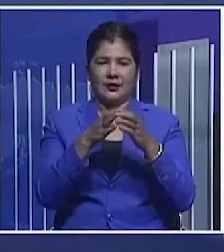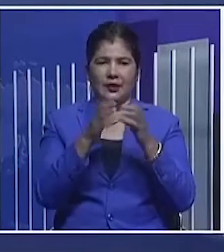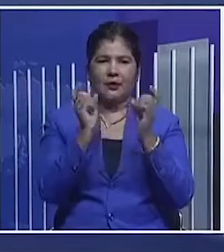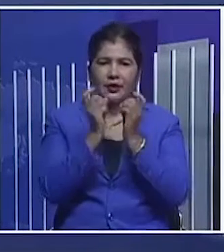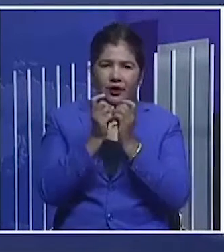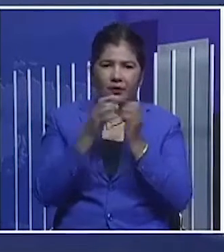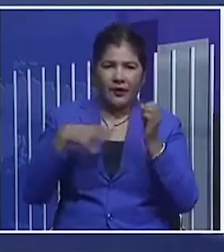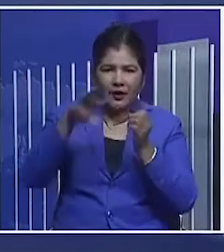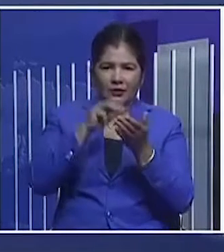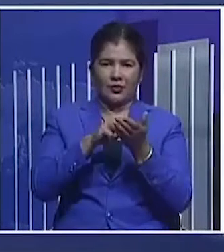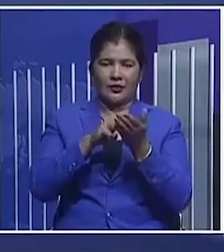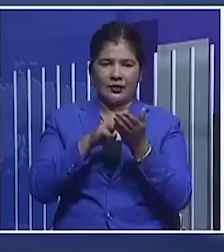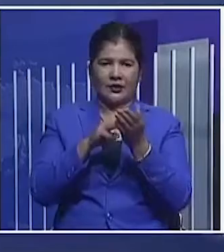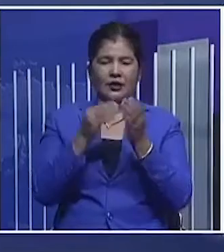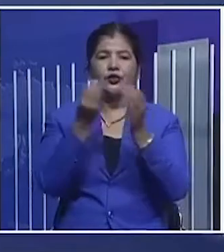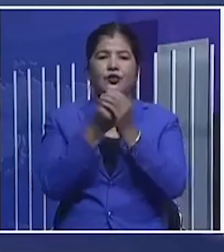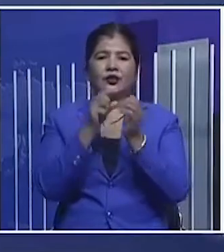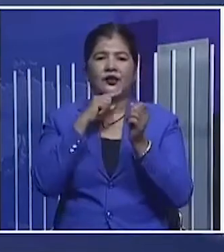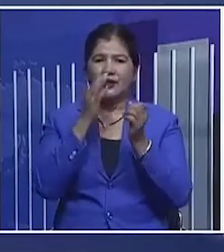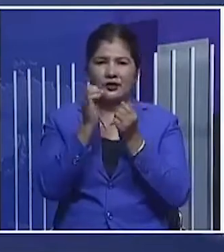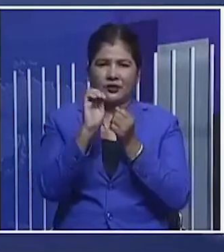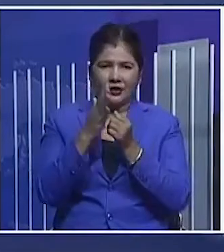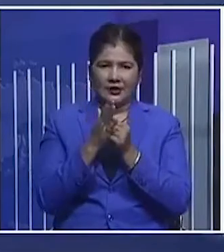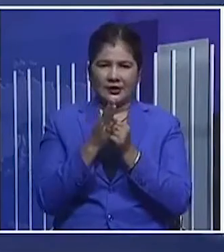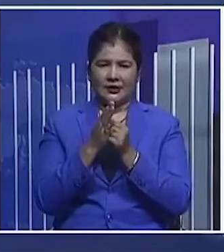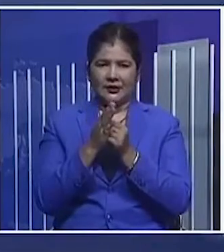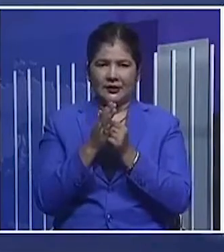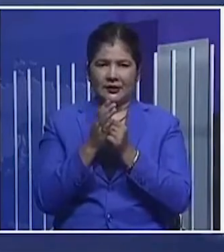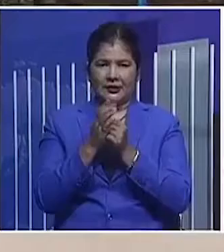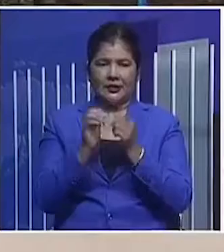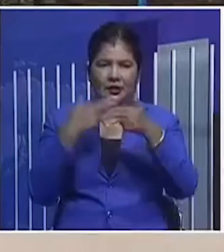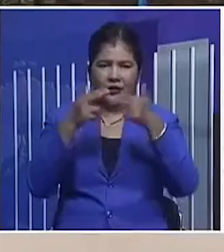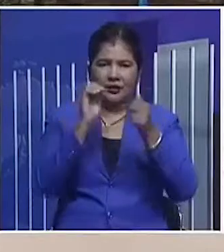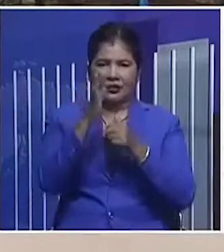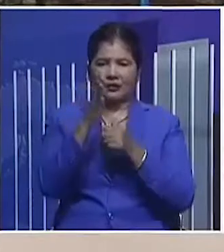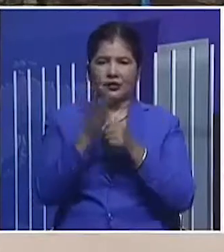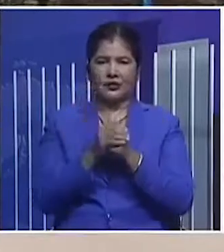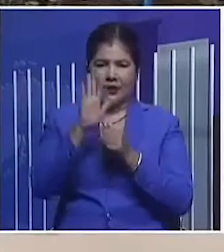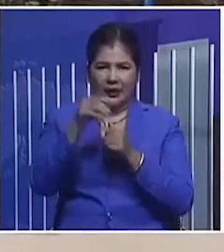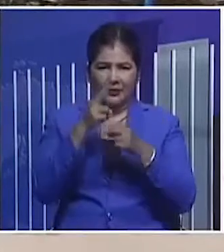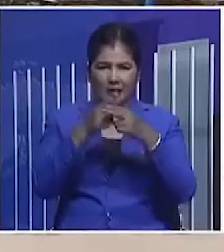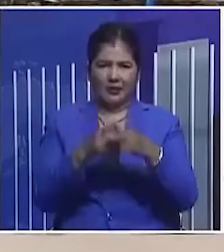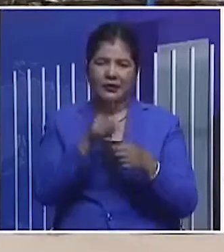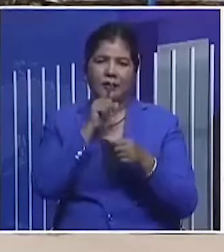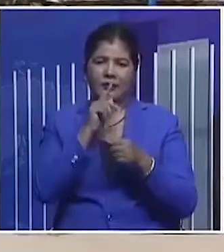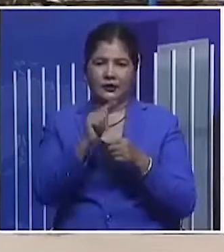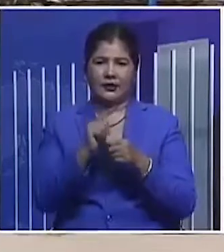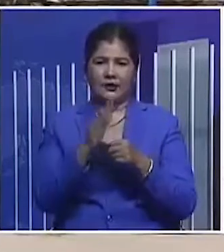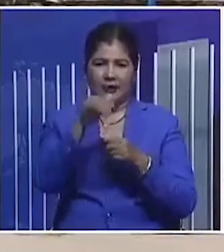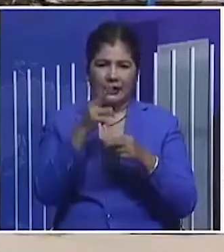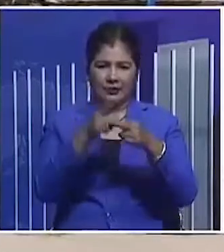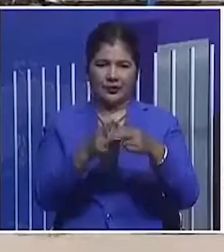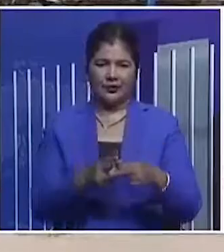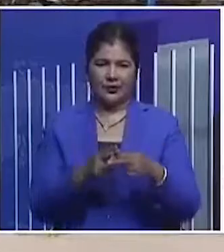सहमति जुट्न नसक्दा प्रदेश सभा चल्न सकेको छैन। आगामी आर्थिक वर्षका लागि ल्याइएको